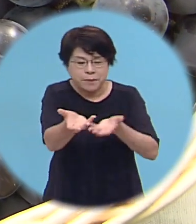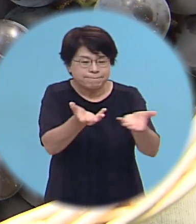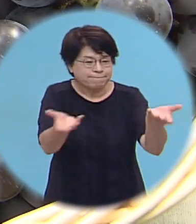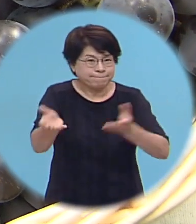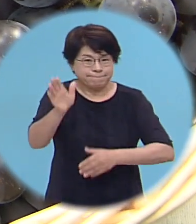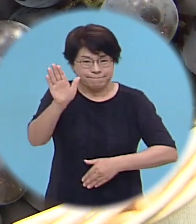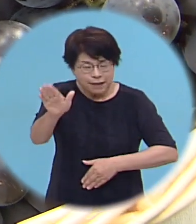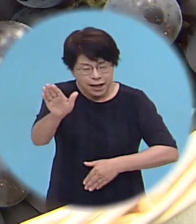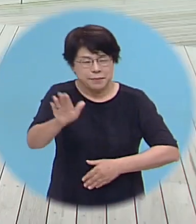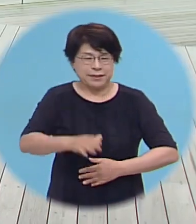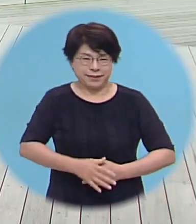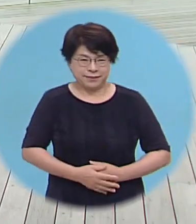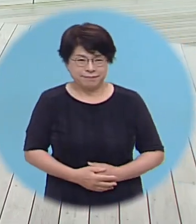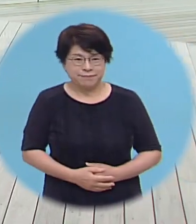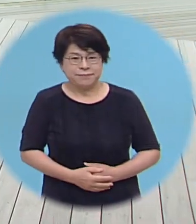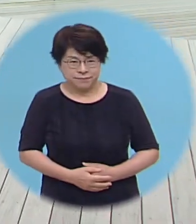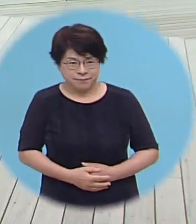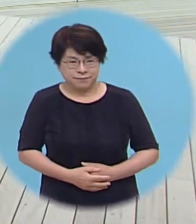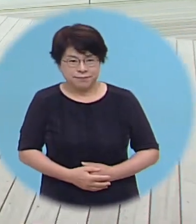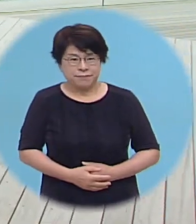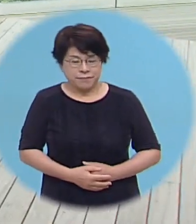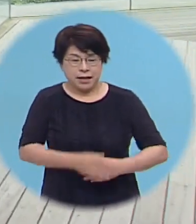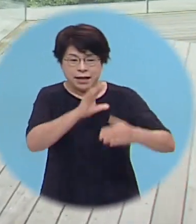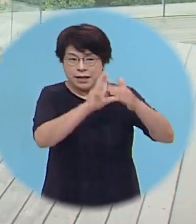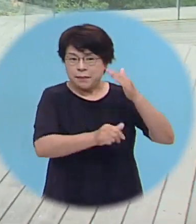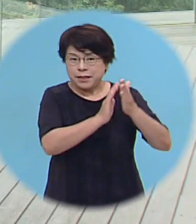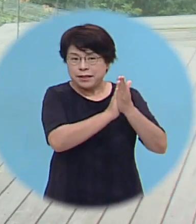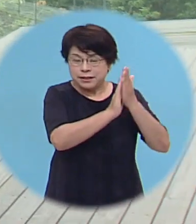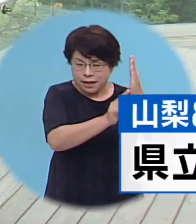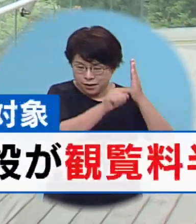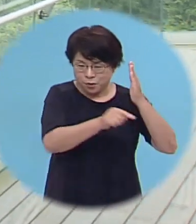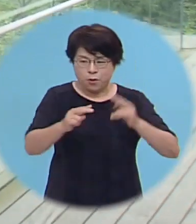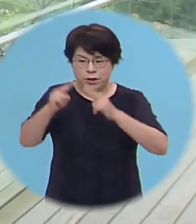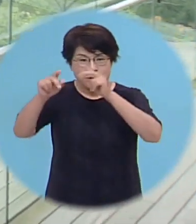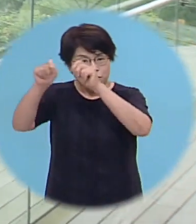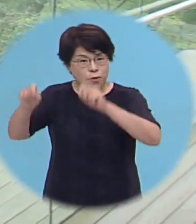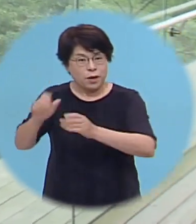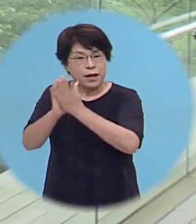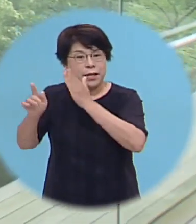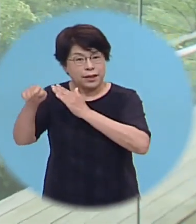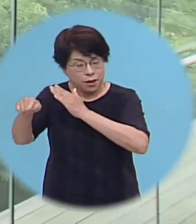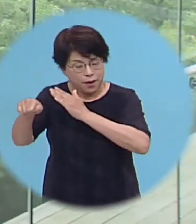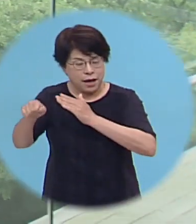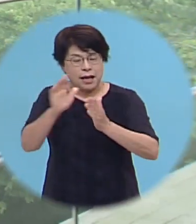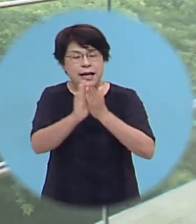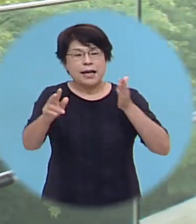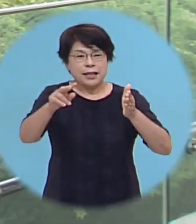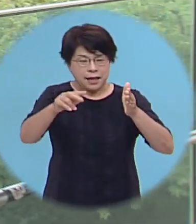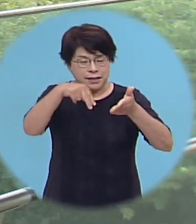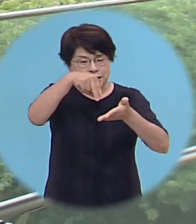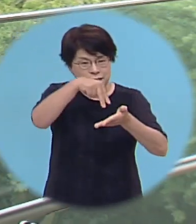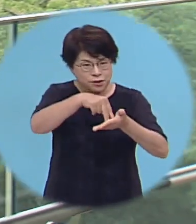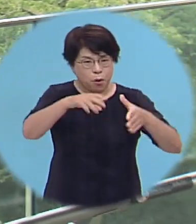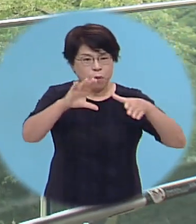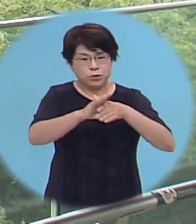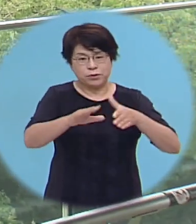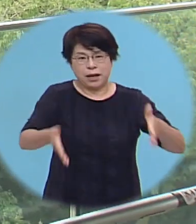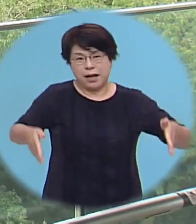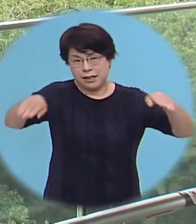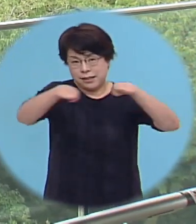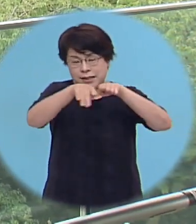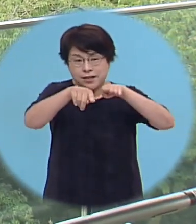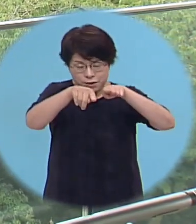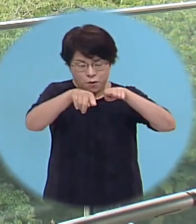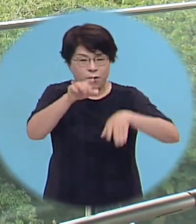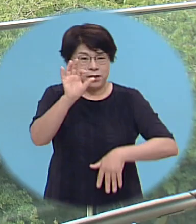。 さらに山梨静岡県では県立文化施設の観覧料が半額になるキャンペ